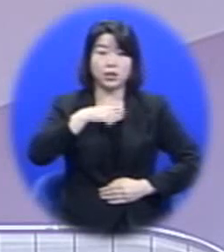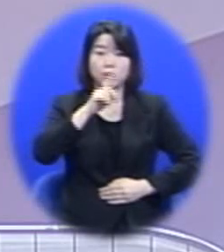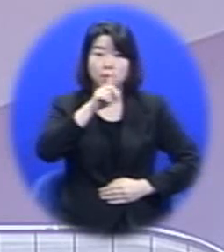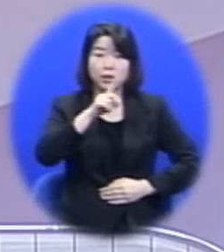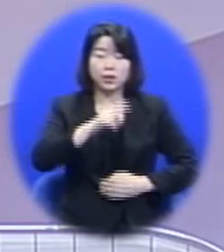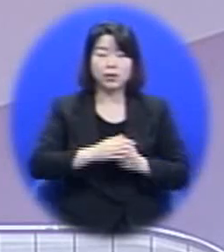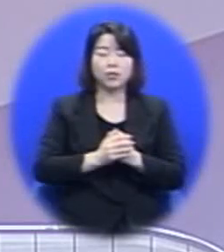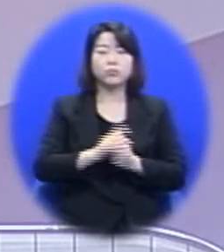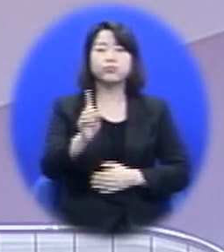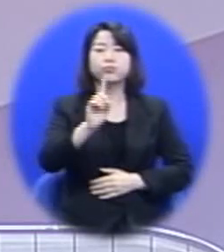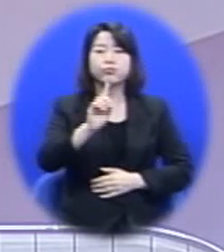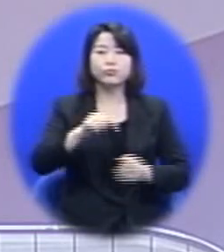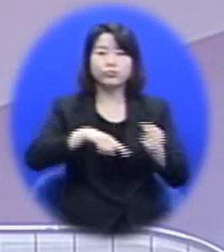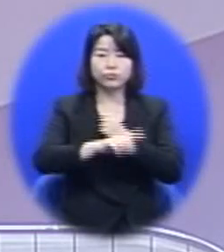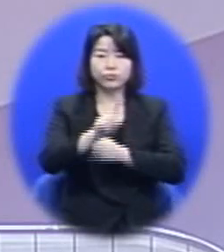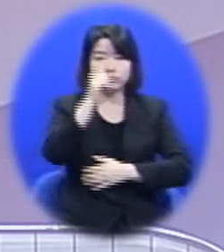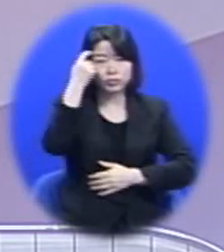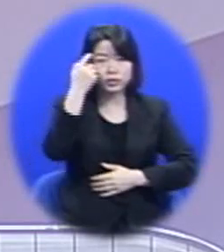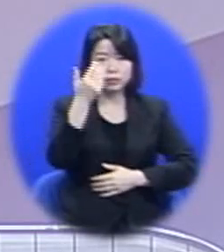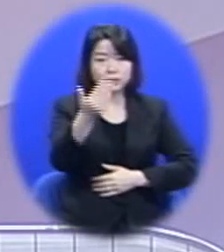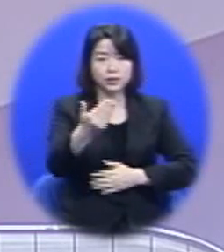뜻이지요?